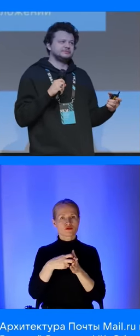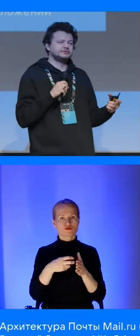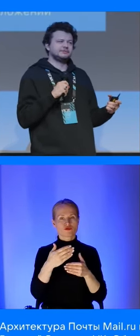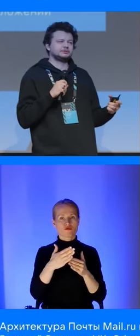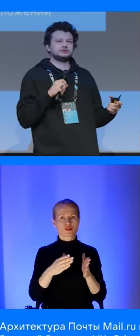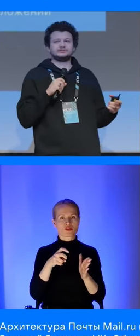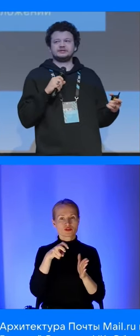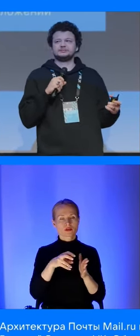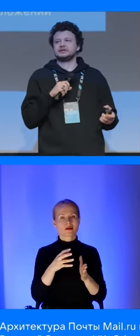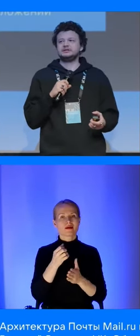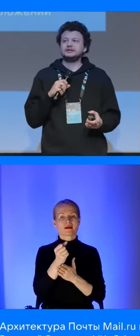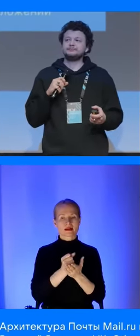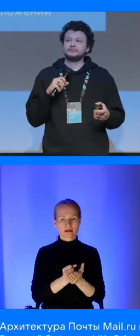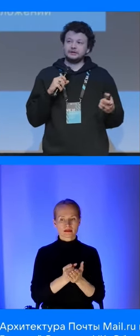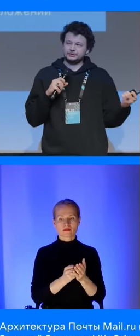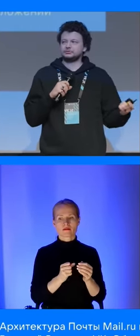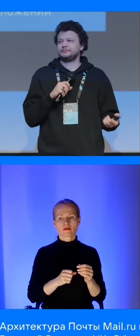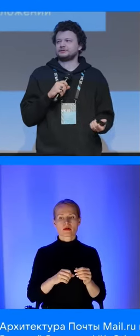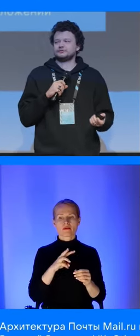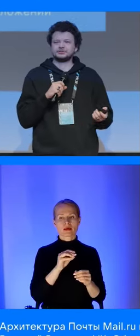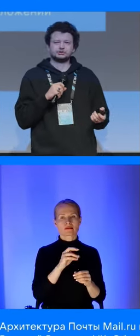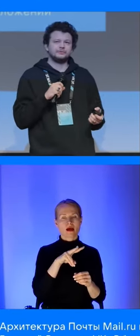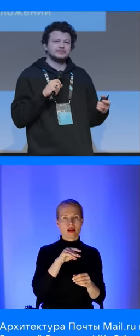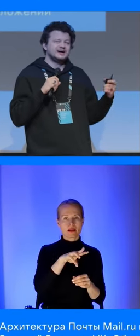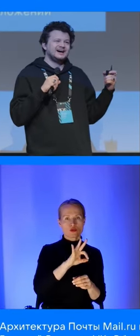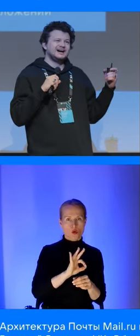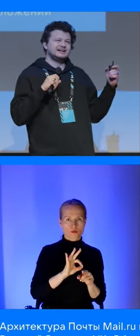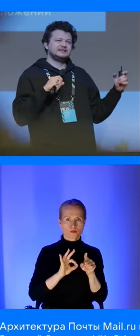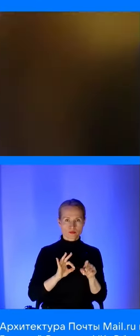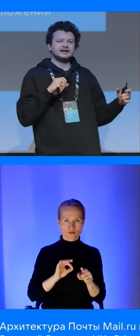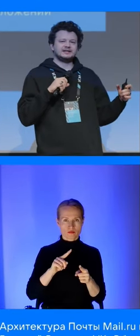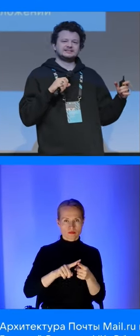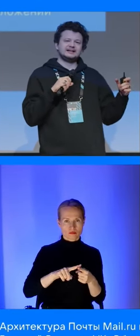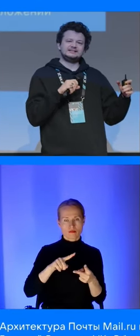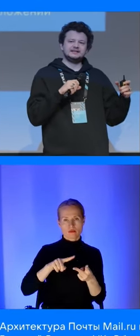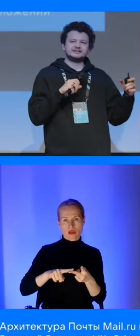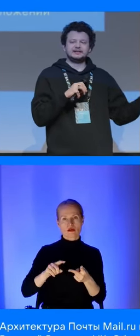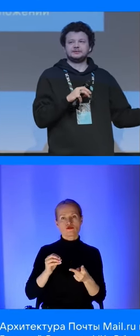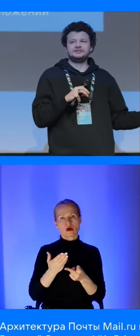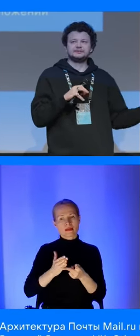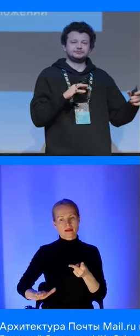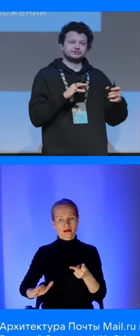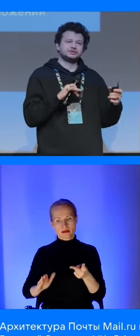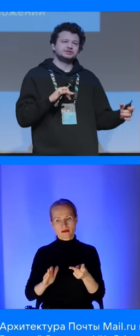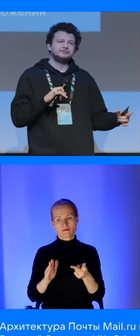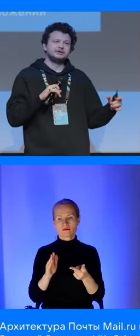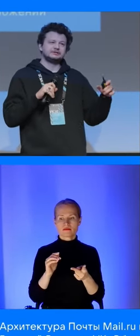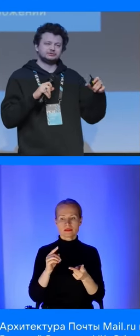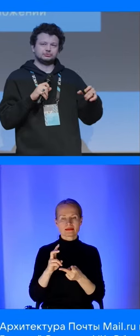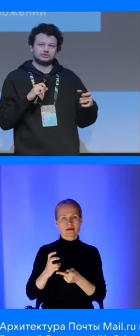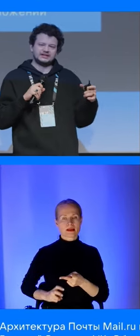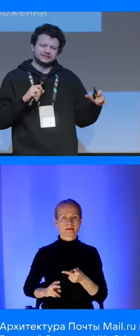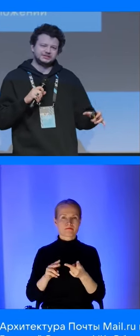хранятся в подсистеме, которая называется Мискалита. Я про нее тоже пару слов расскажу. Далее хранятся отдельно скелеты письма. Это все